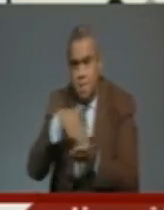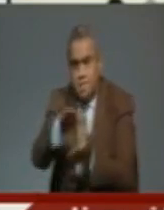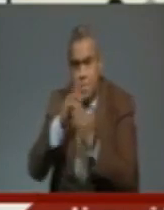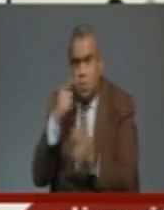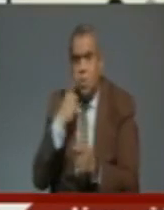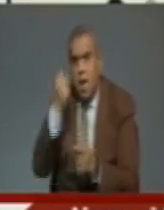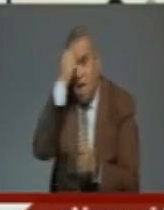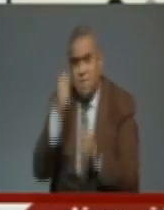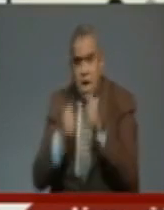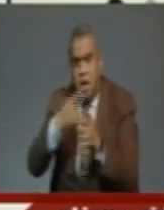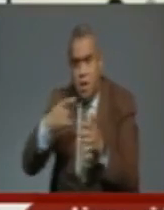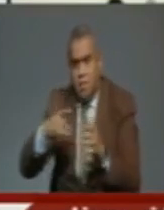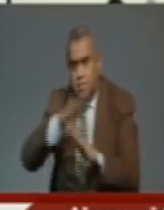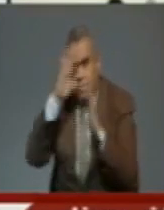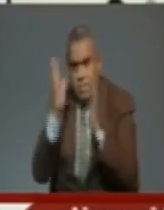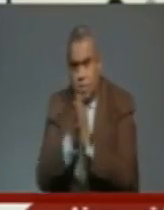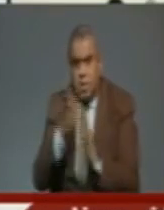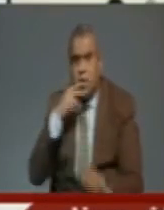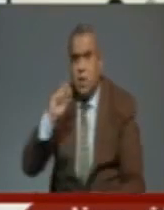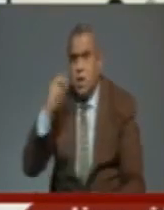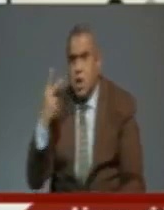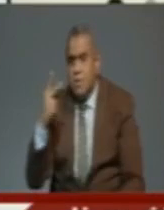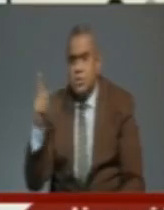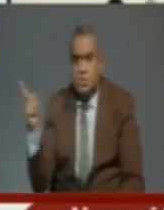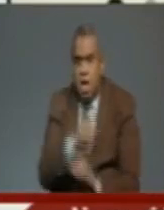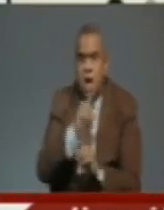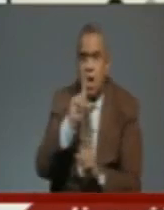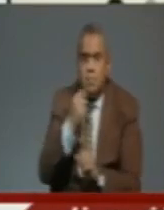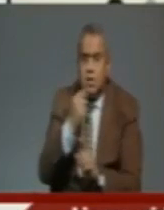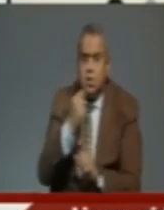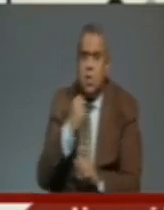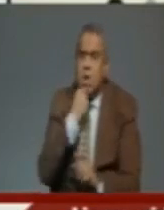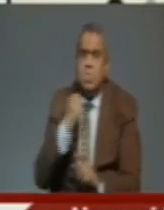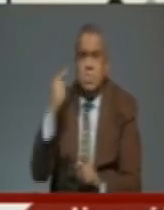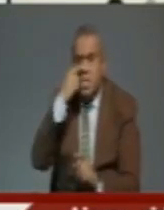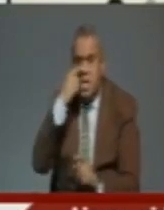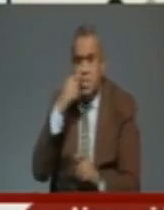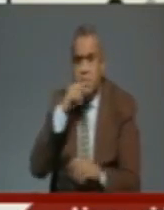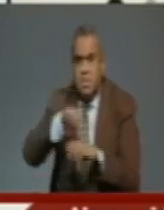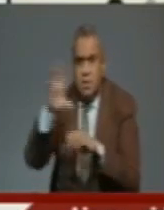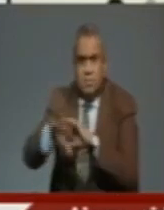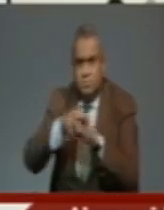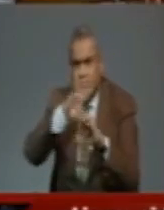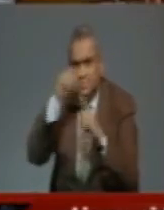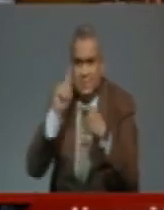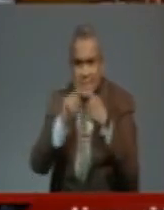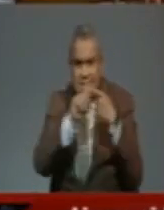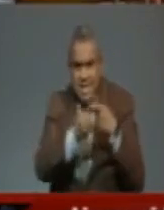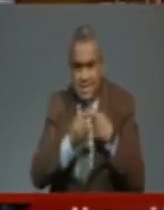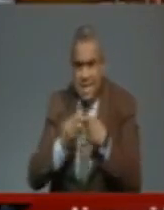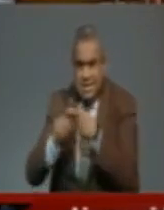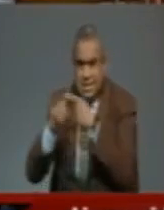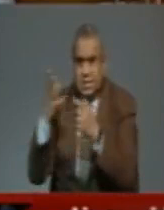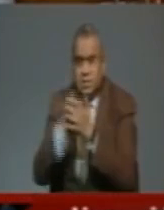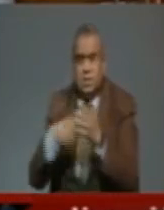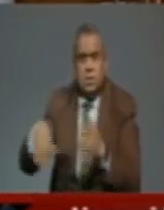اجمالي الطاقه بتاعتها من 12 ل 15 مليون طن بضائع. لو حولنا بقى دول زائد دول زائد اللي في الحاويات يطلع تقريبا